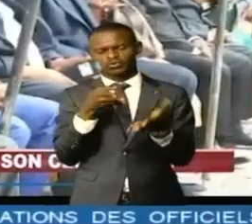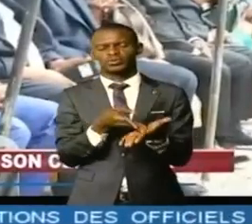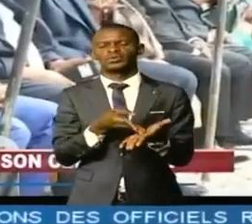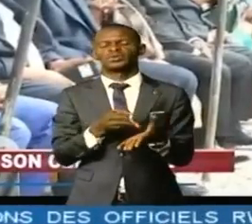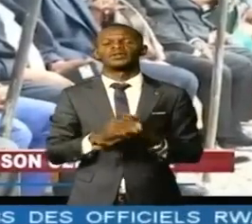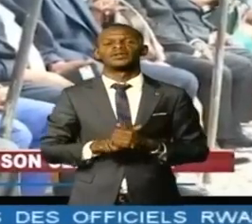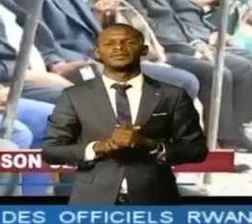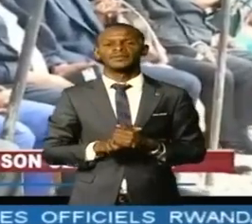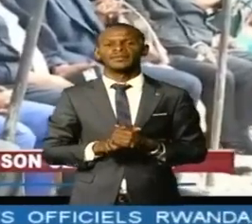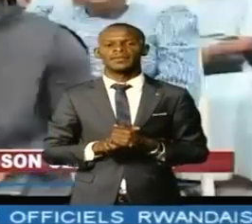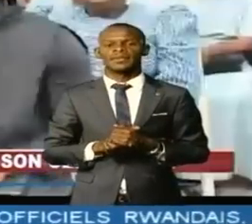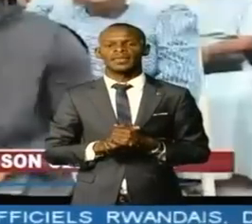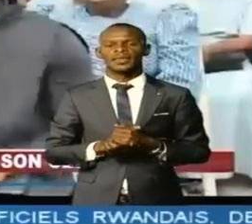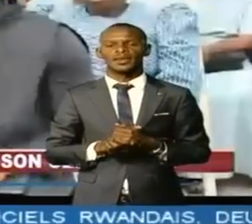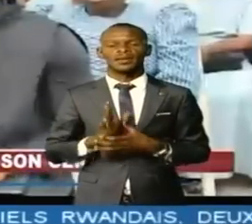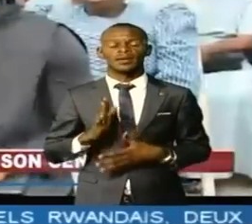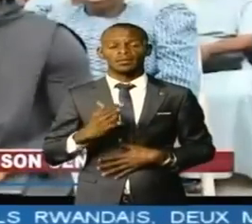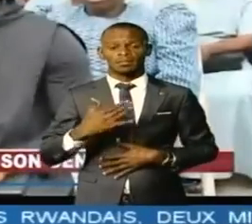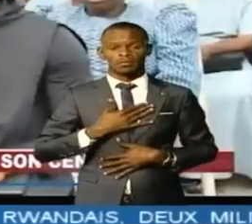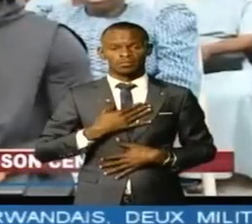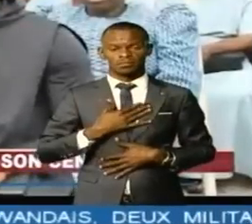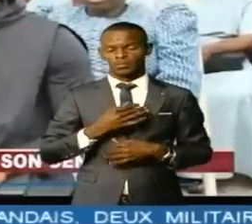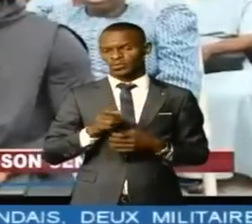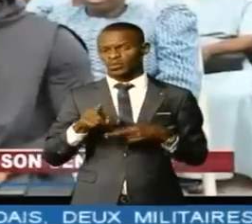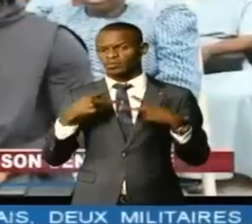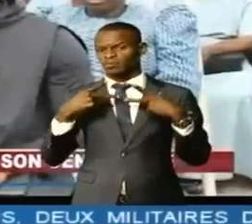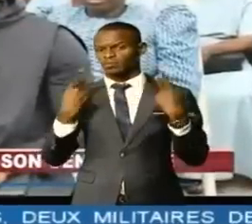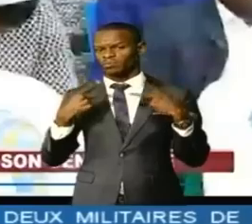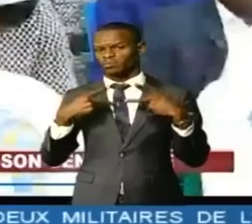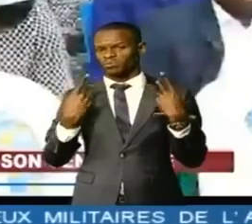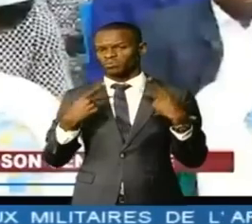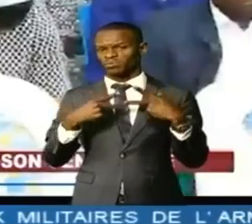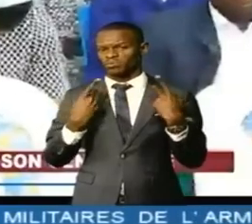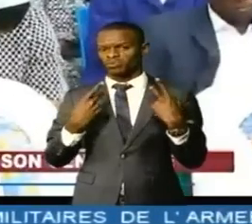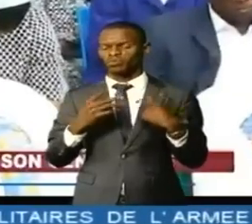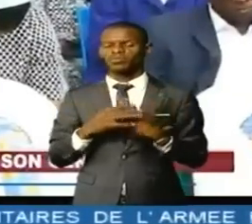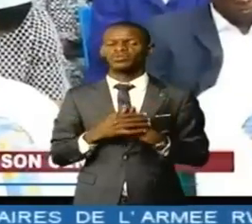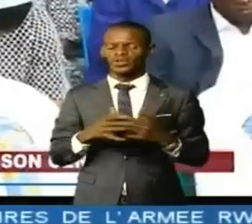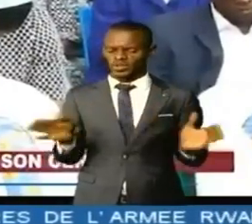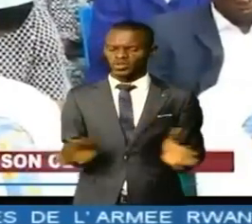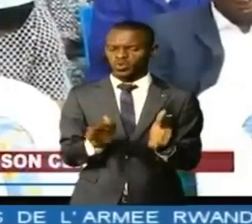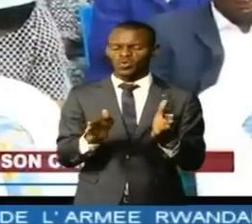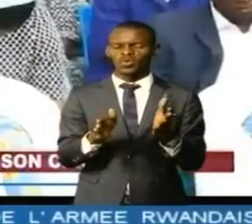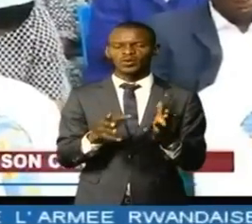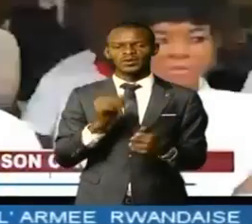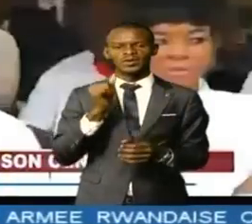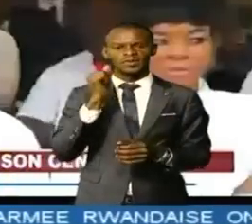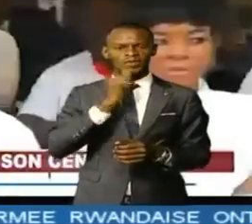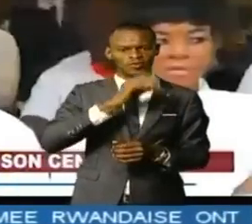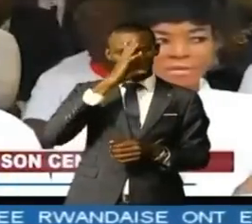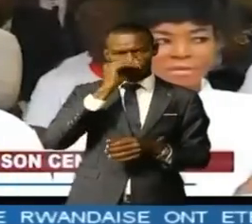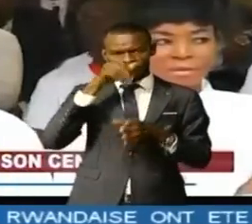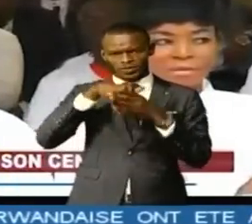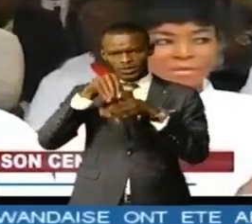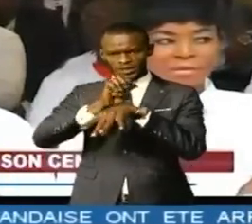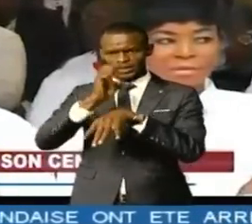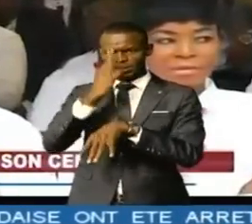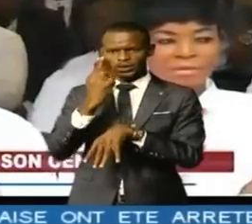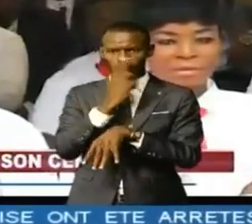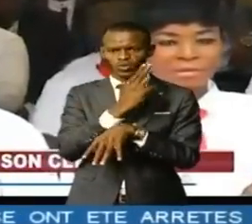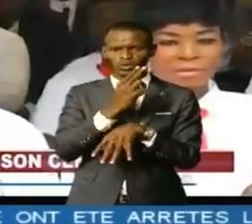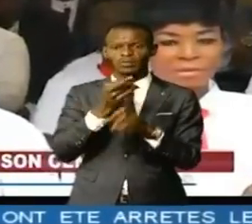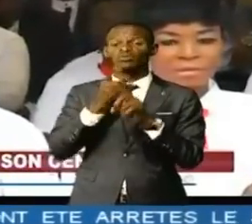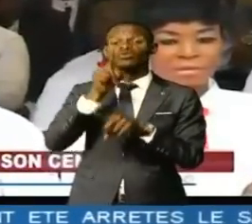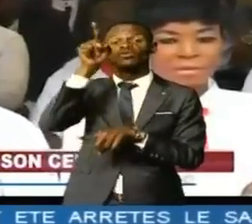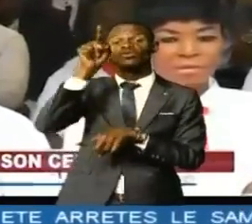Moko exhorte les fidèles de l'Église catholique, précisément de la communauté Idiofa, d'étirer leur foi sur les enseignements